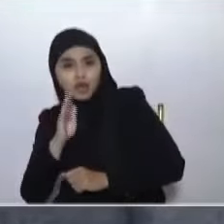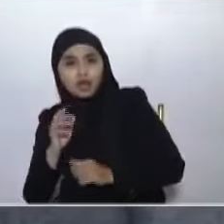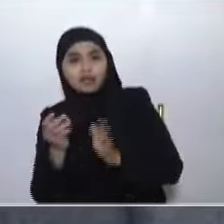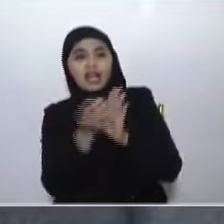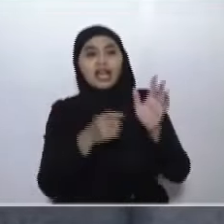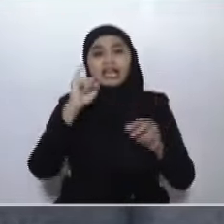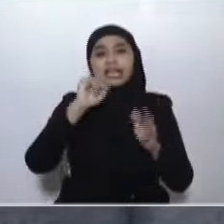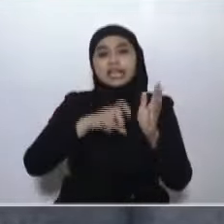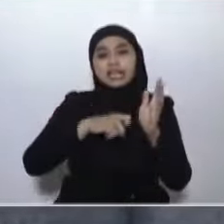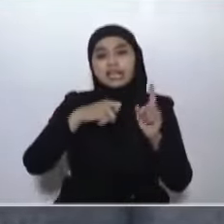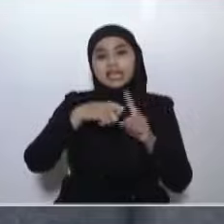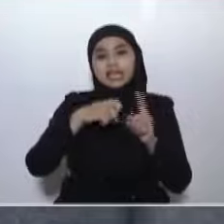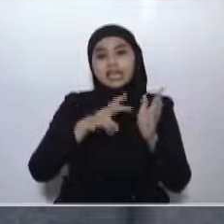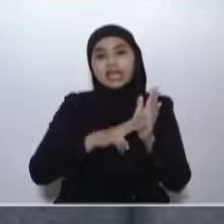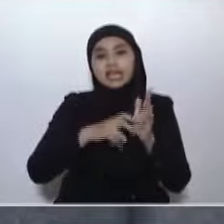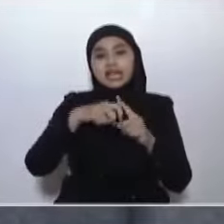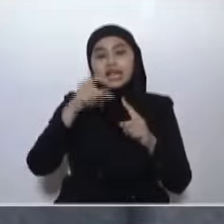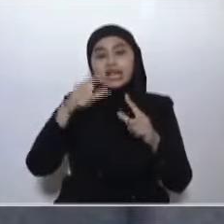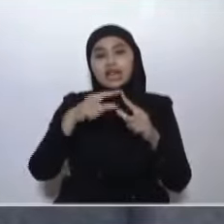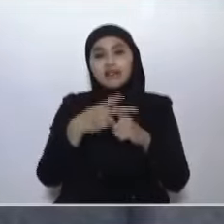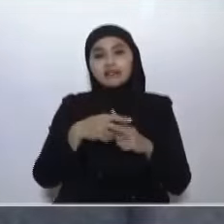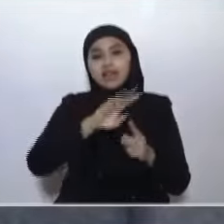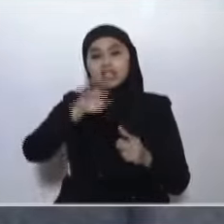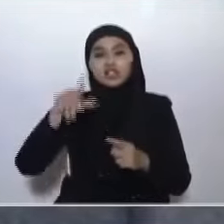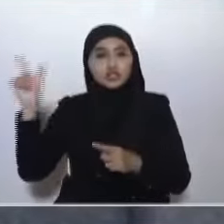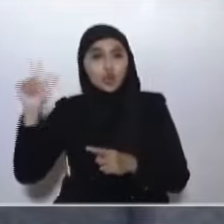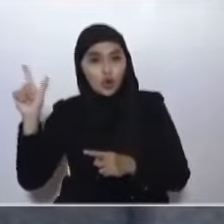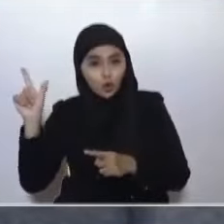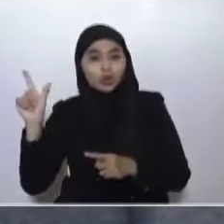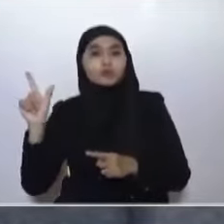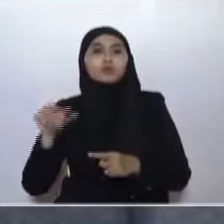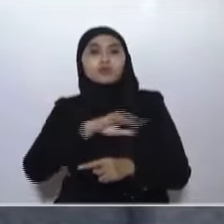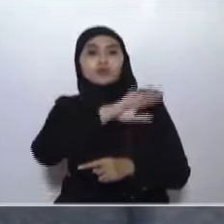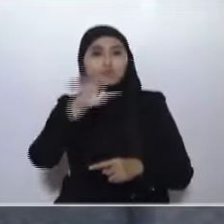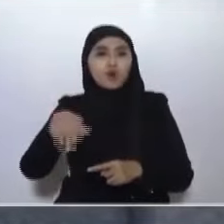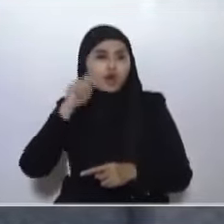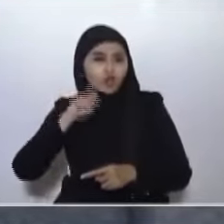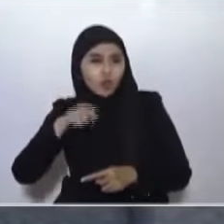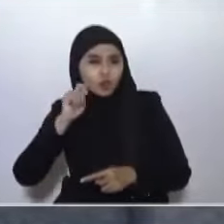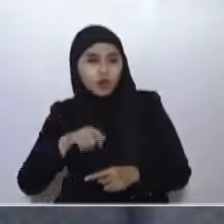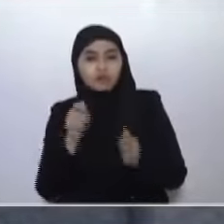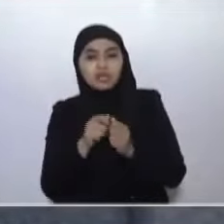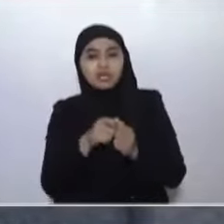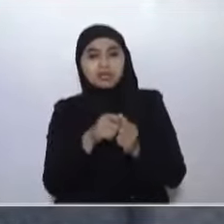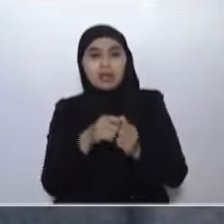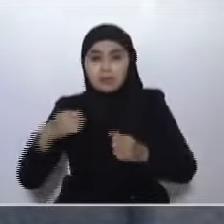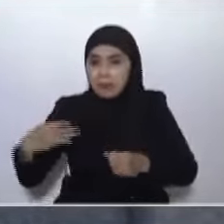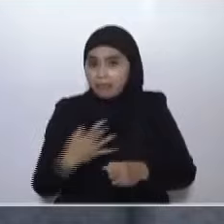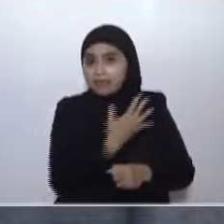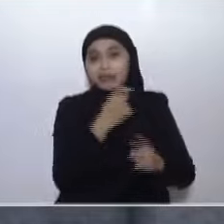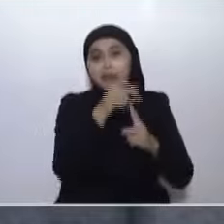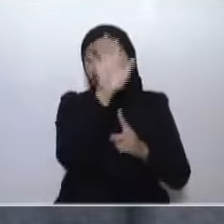Jepara Magelang dan soloaya yang kenal para sesepuh pembatik di Pekalongan